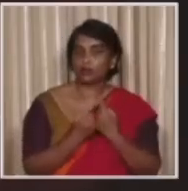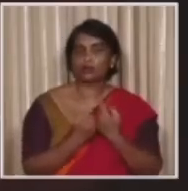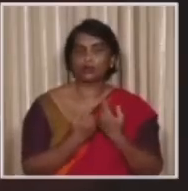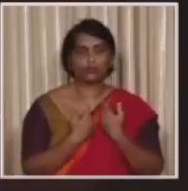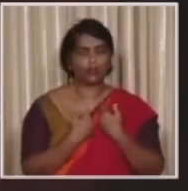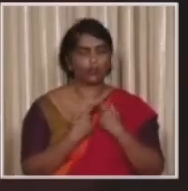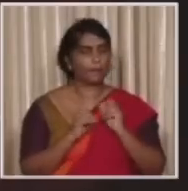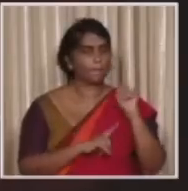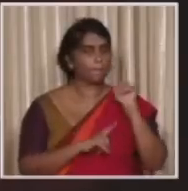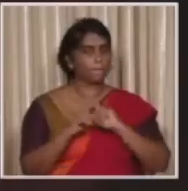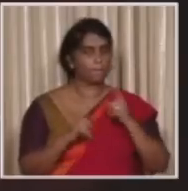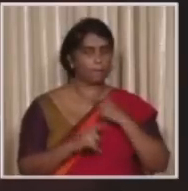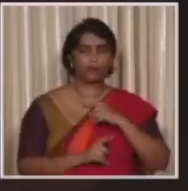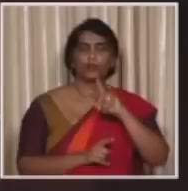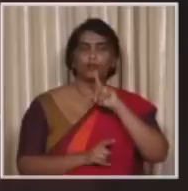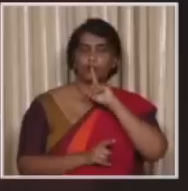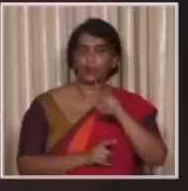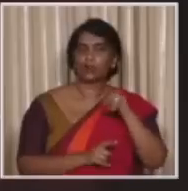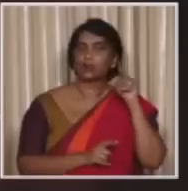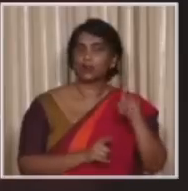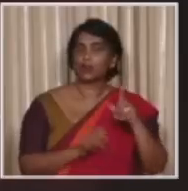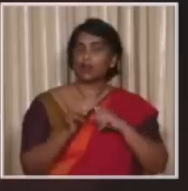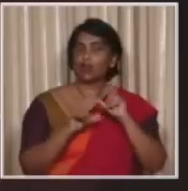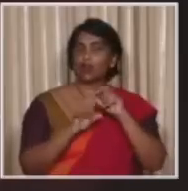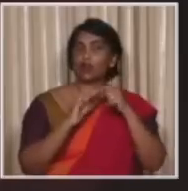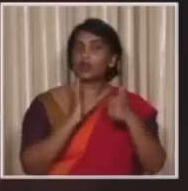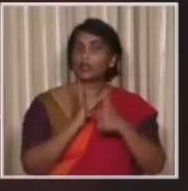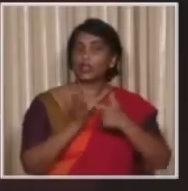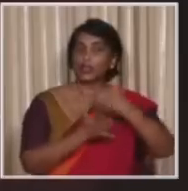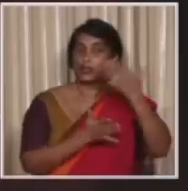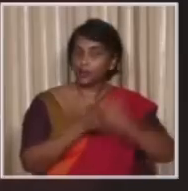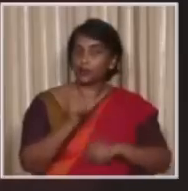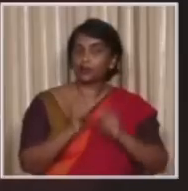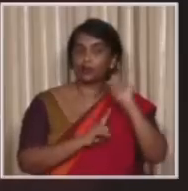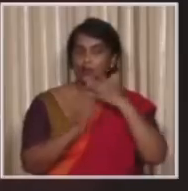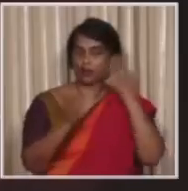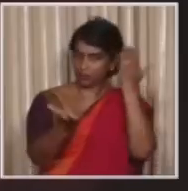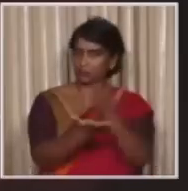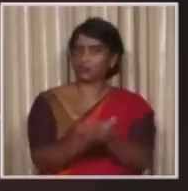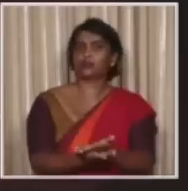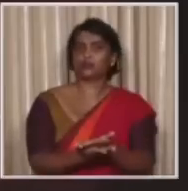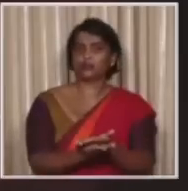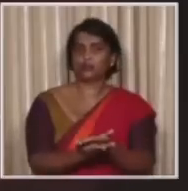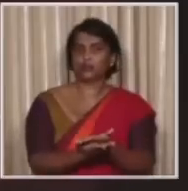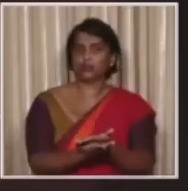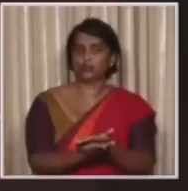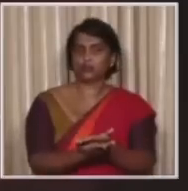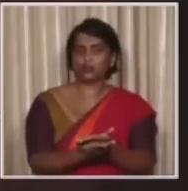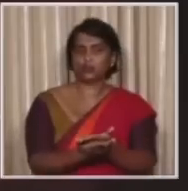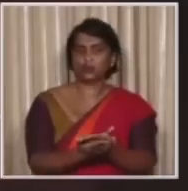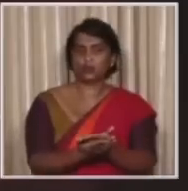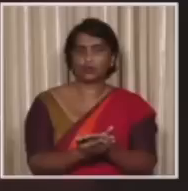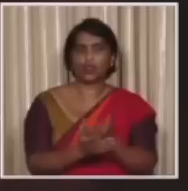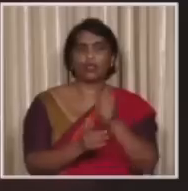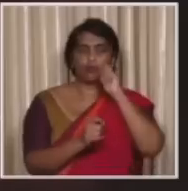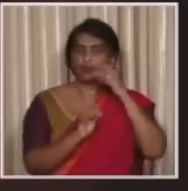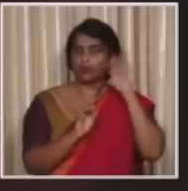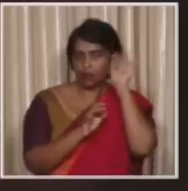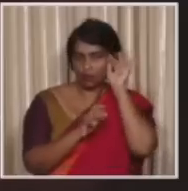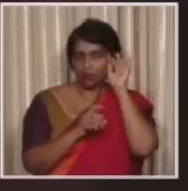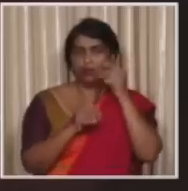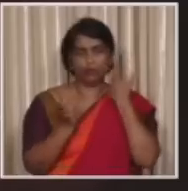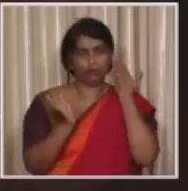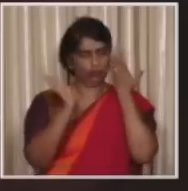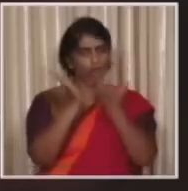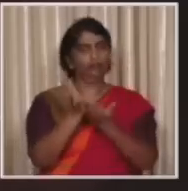මේ පාර්ලිමේන්තුවෙන් ඉල්ලා සිටිනවා ඒ විගණන වාර්තාව මේ පාර්ලිමේන්තුවට සභාගත කරන්න. මේ මිනිසුන් දැනගන්න මේක